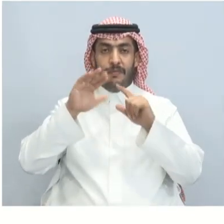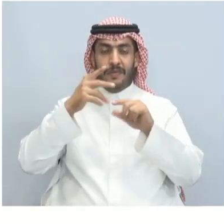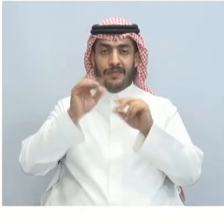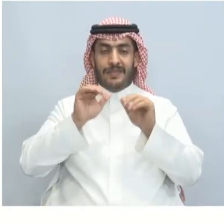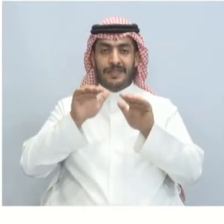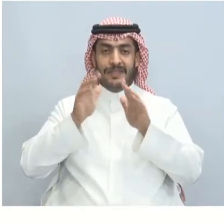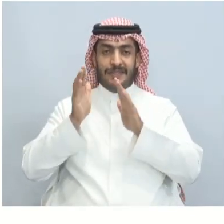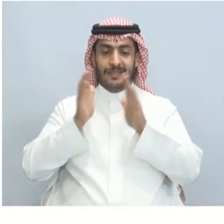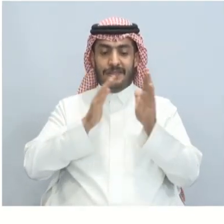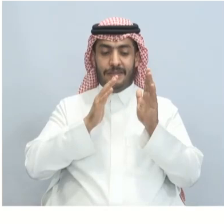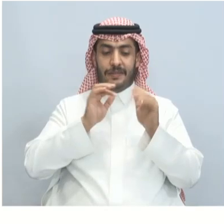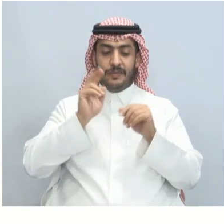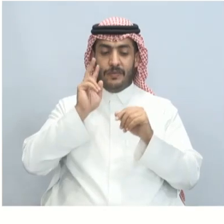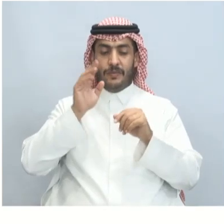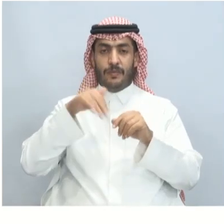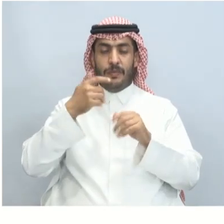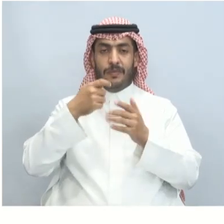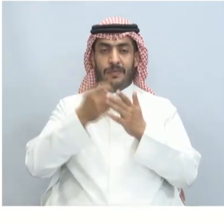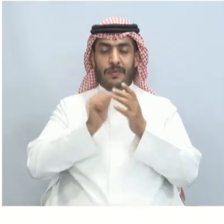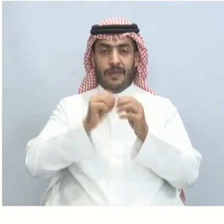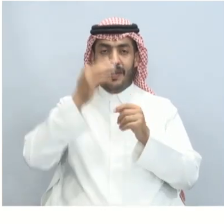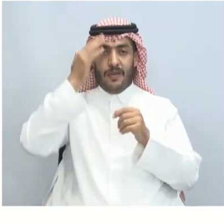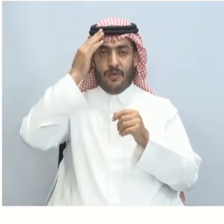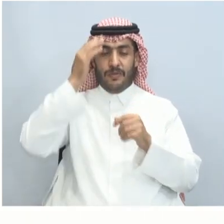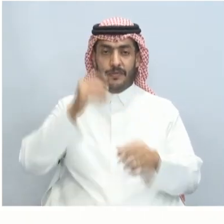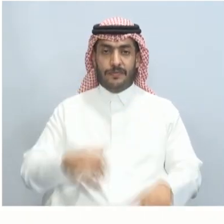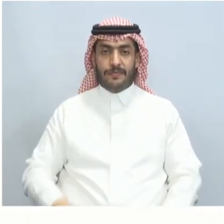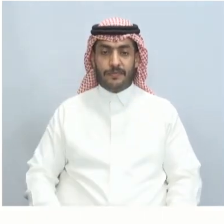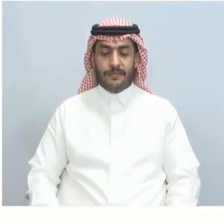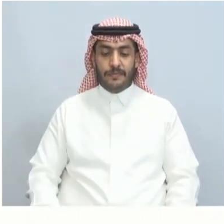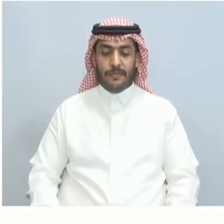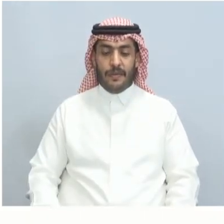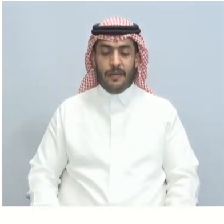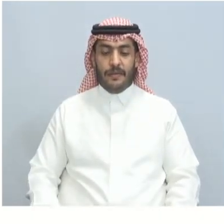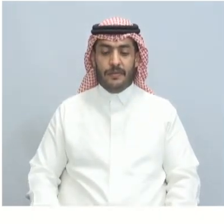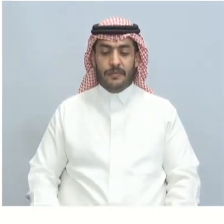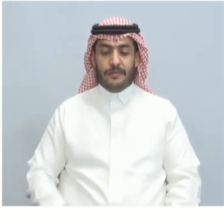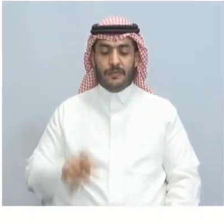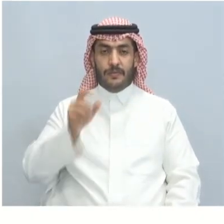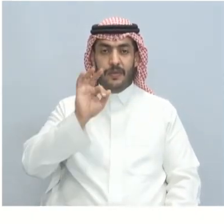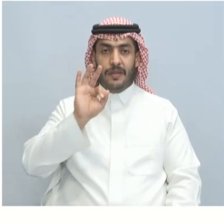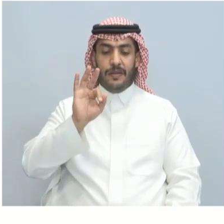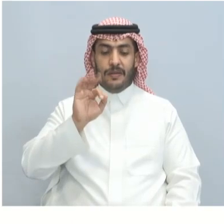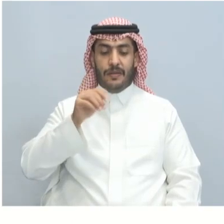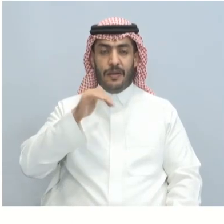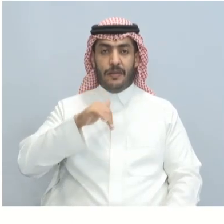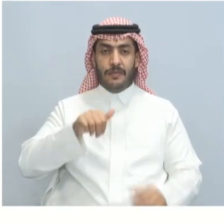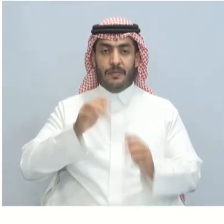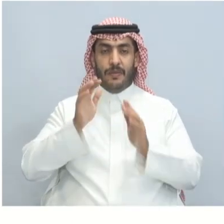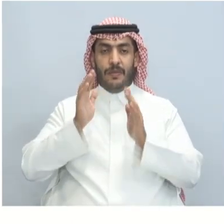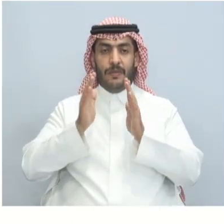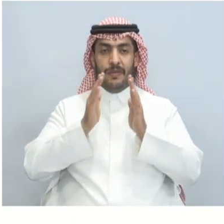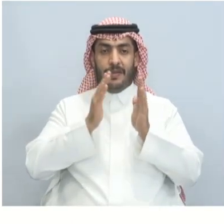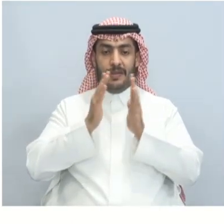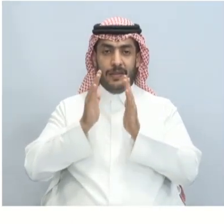كل انسحاب مما ياتي واكتب احداثيات رؤوسه السؤال الثالث يريد انسحاب ثلاث